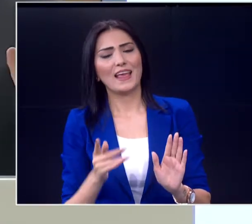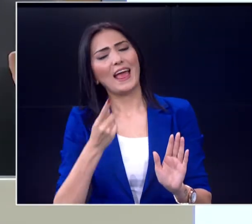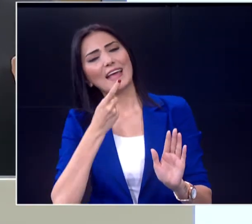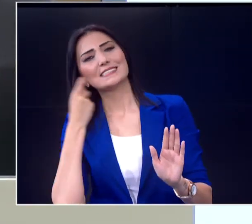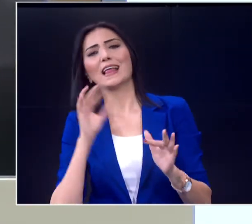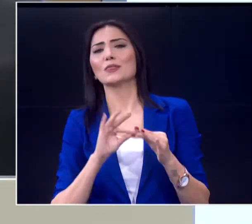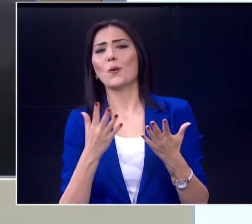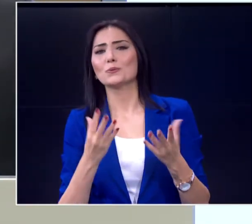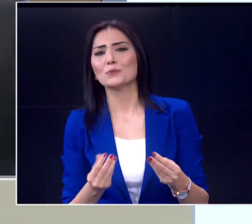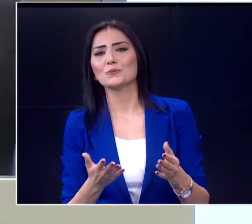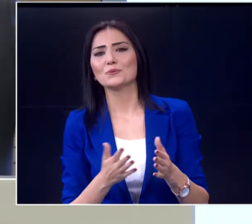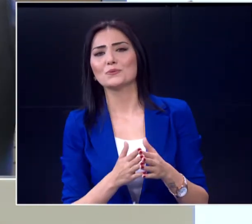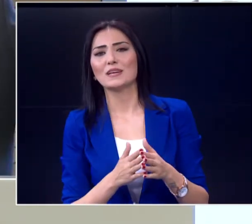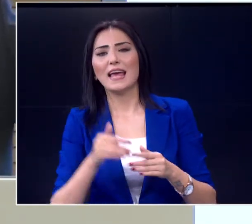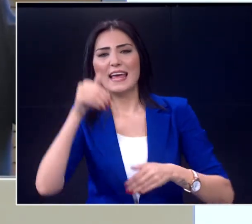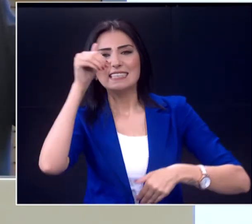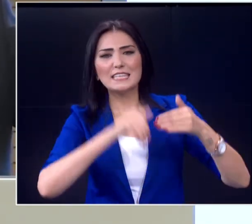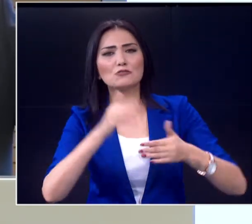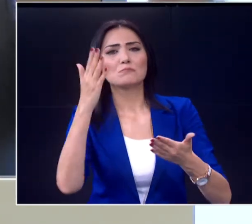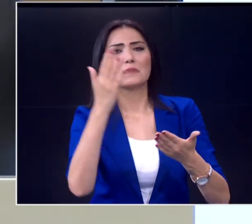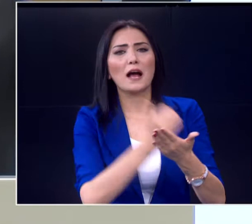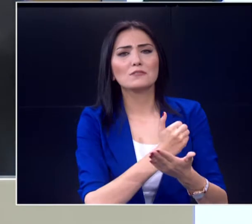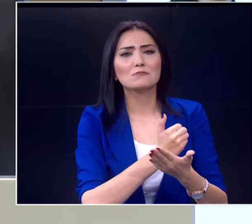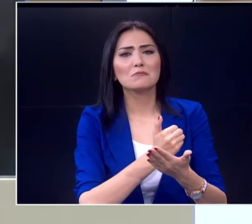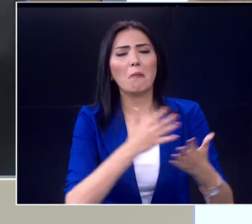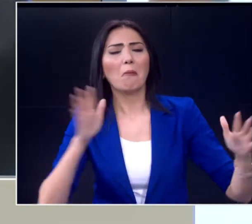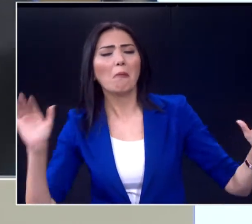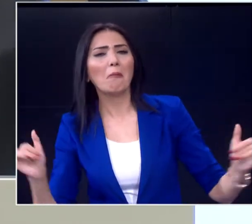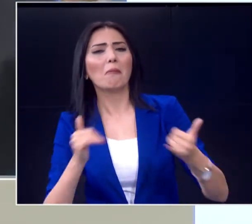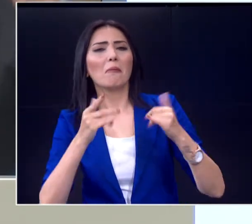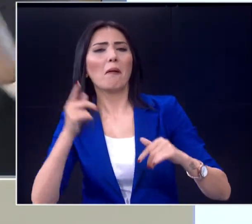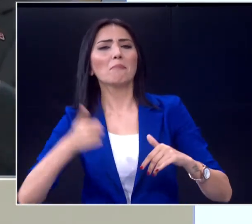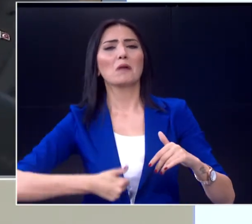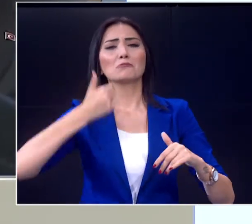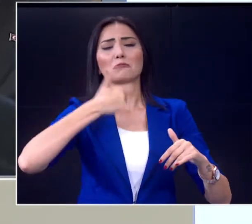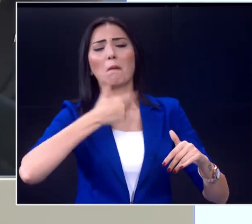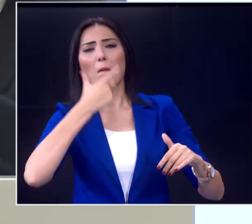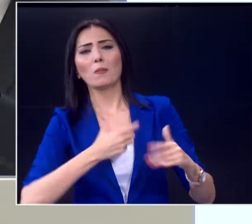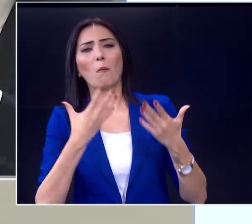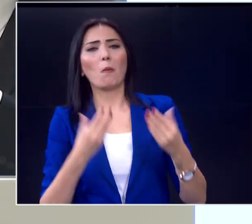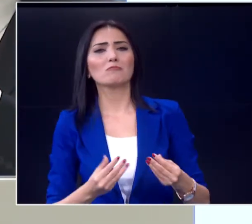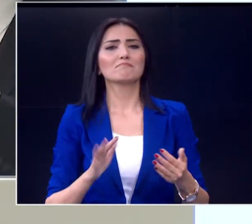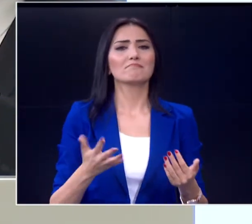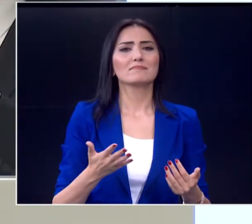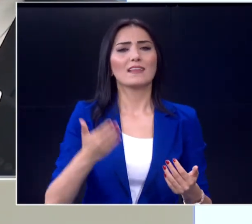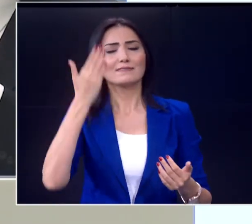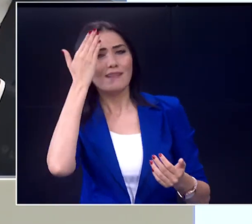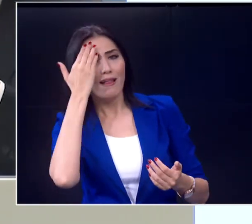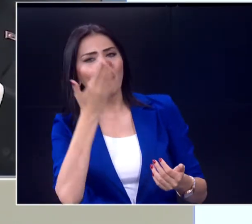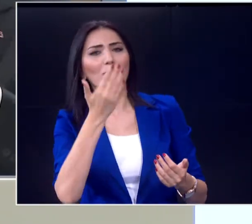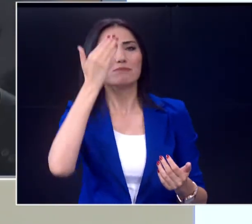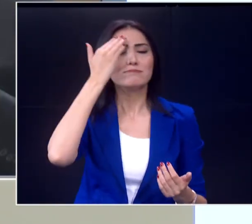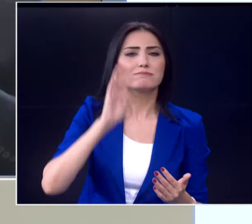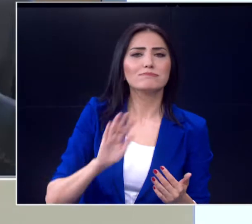Eskiden ne oluyordu? Seçim kazanıyorsun. İktidar oldum falan. Selamun aleyküm,